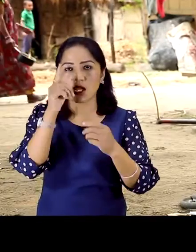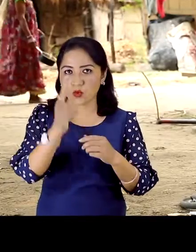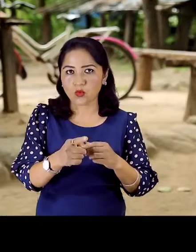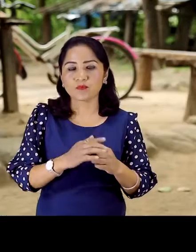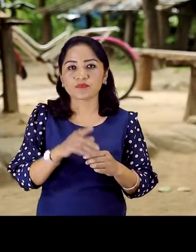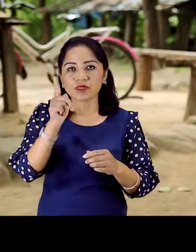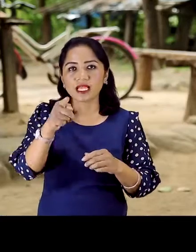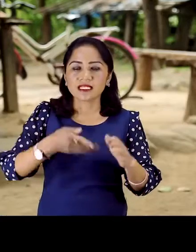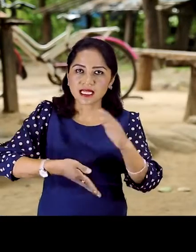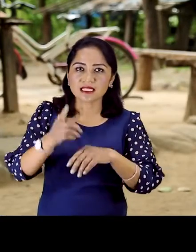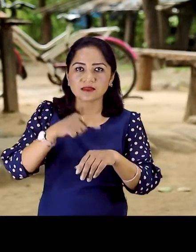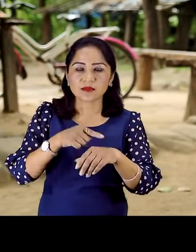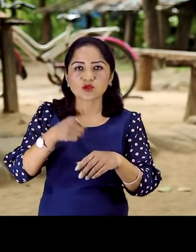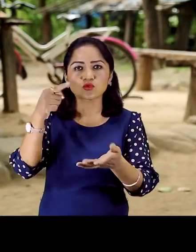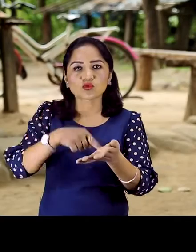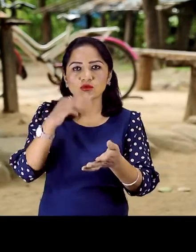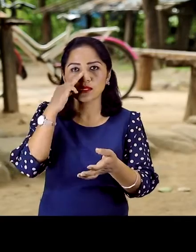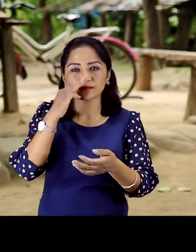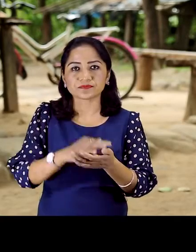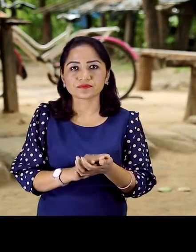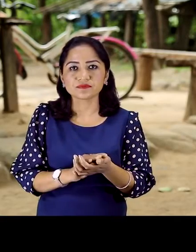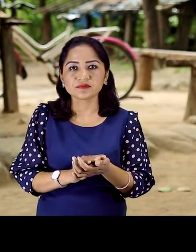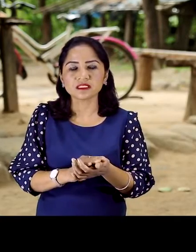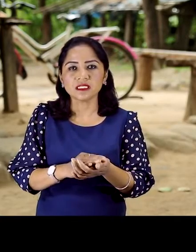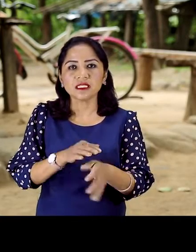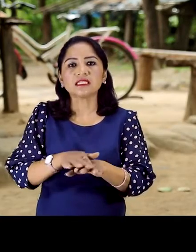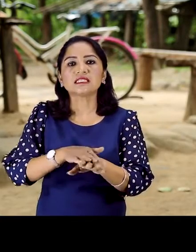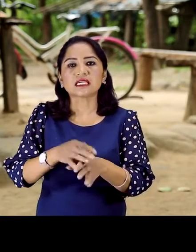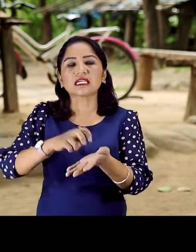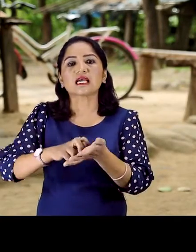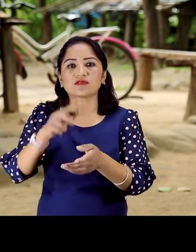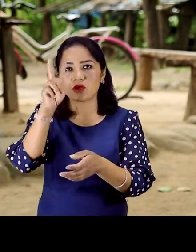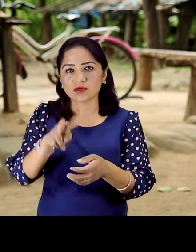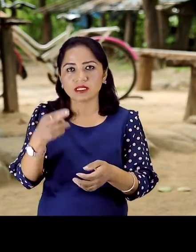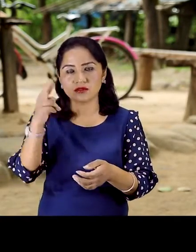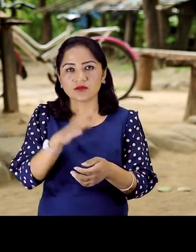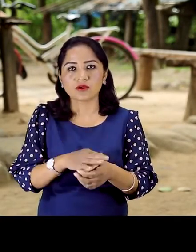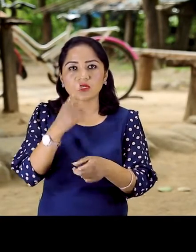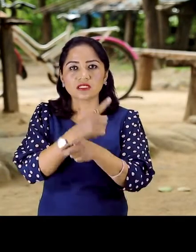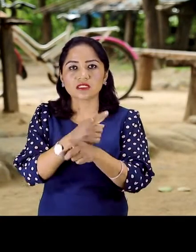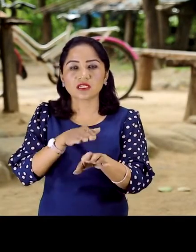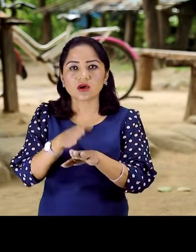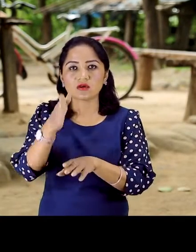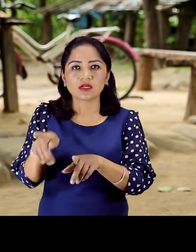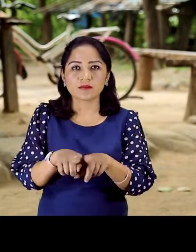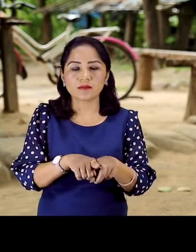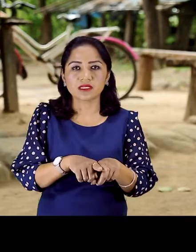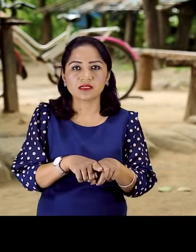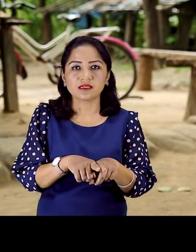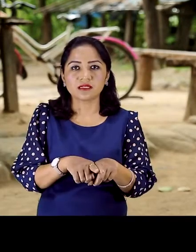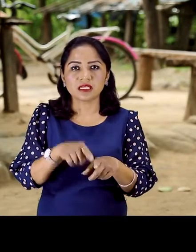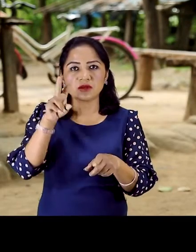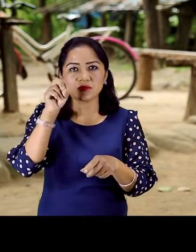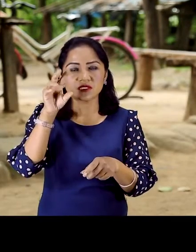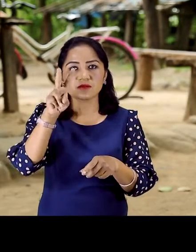माओ तिया जाधा खेरी शुरू-शुरू मा एकदमे नाजुग अबस्ता शिच्चे अरूले पनी अब तिया